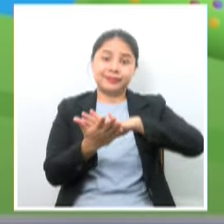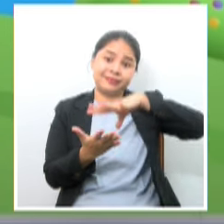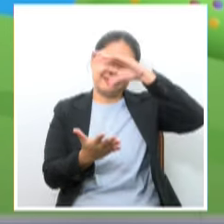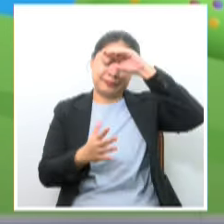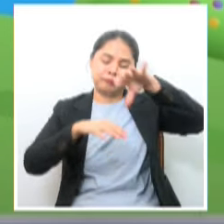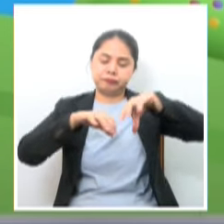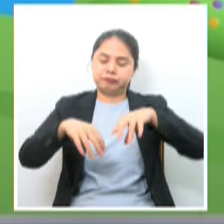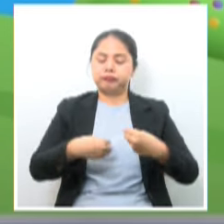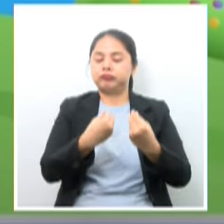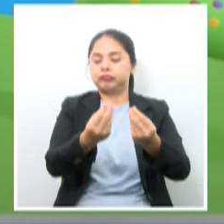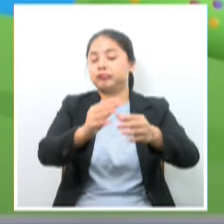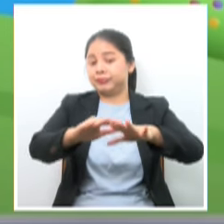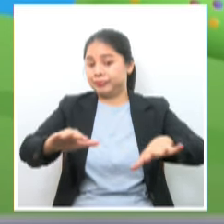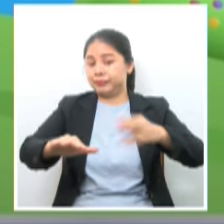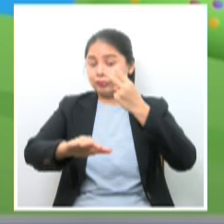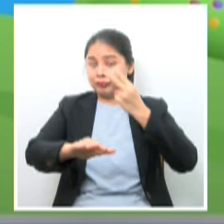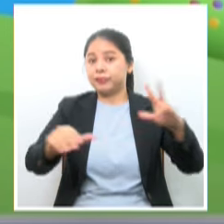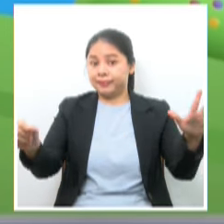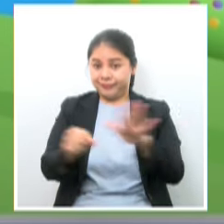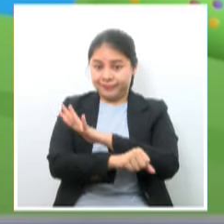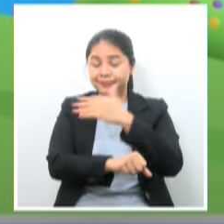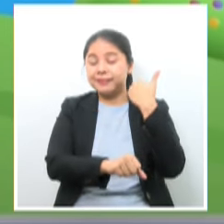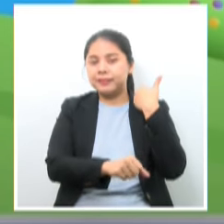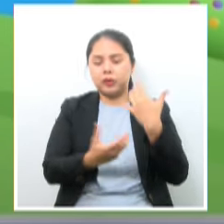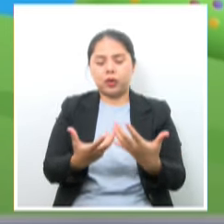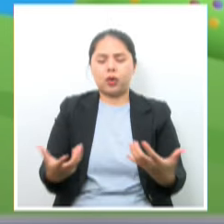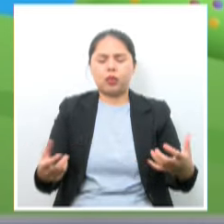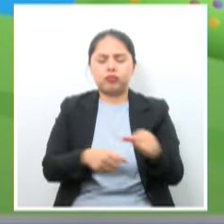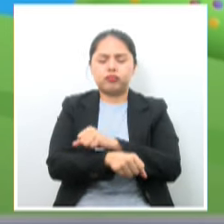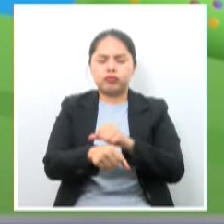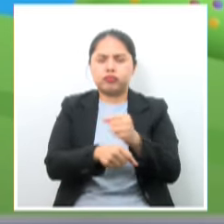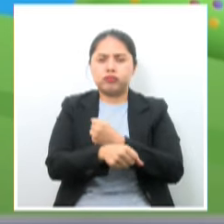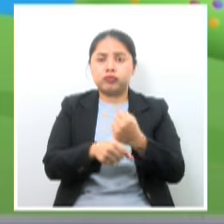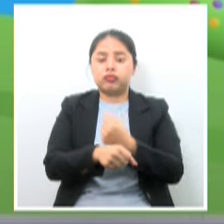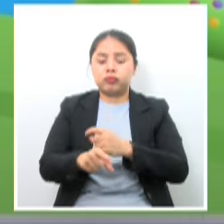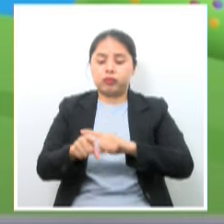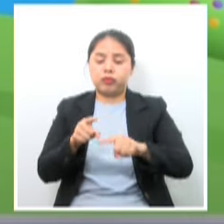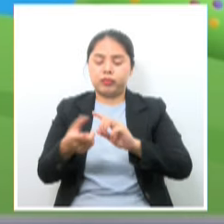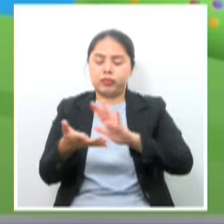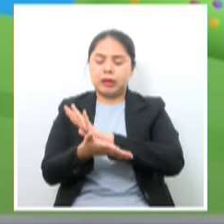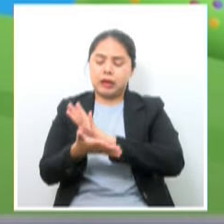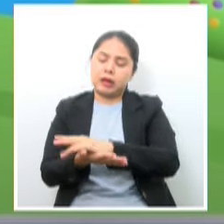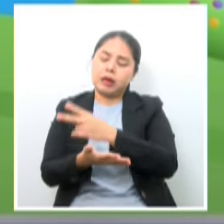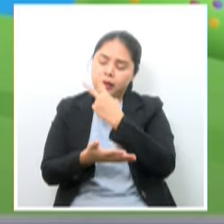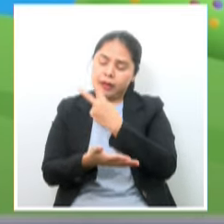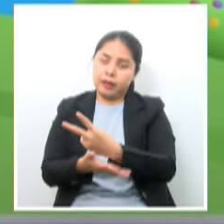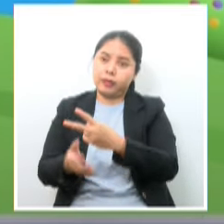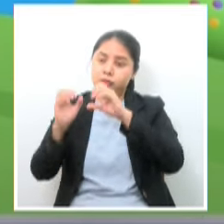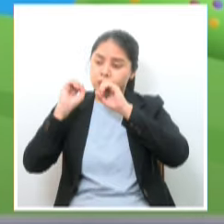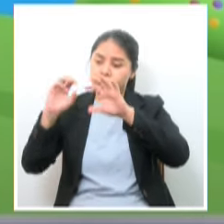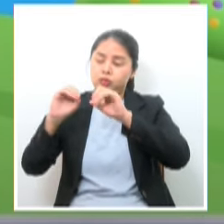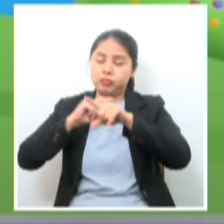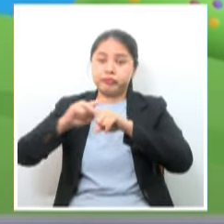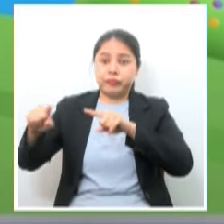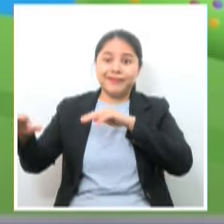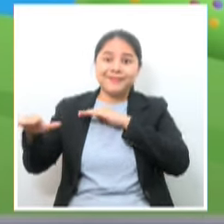าให้กับนักเรียนตอนนี้มีครบแล้วหรือยังชุดฝึกต่างๆสื่อการสอนต่างๆก็ขอให้อยู่ในสภาพพร้อมที่จะใช้งาน